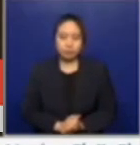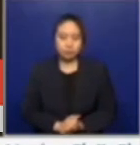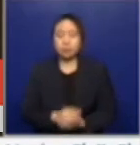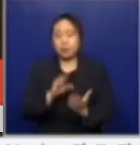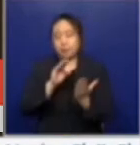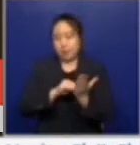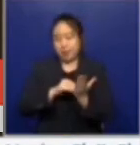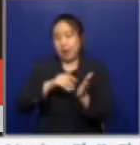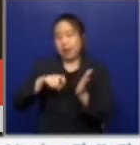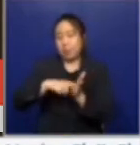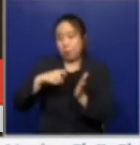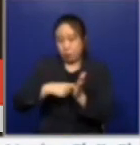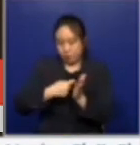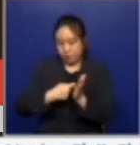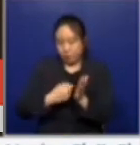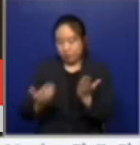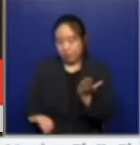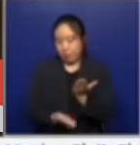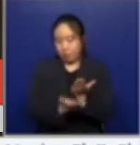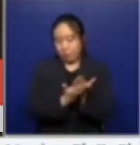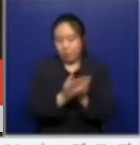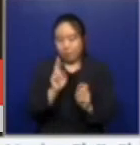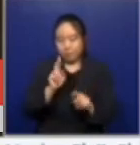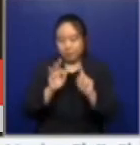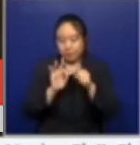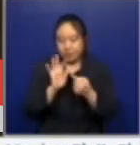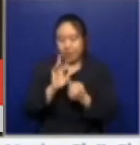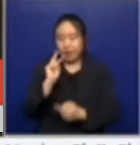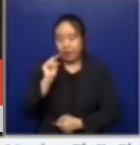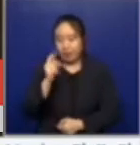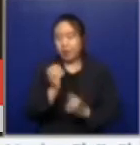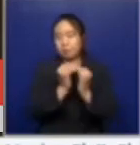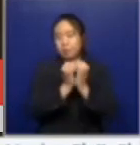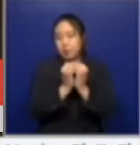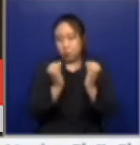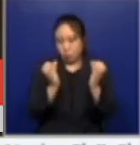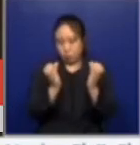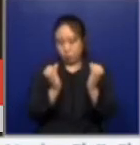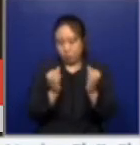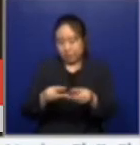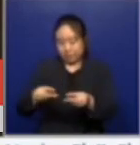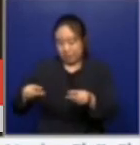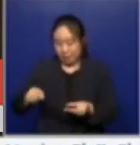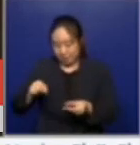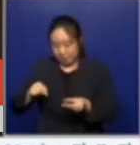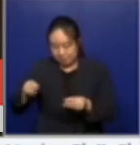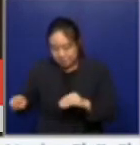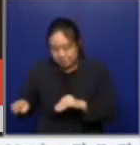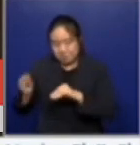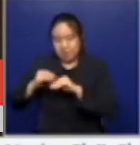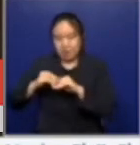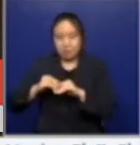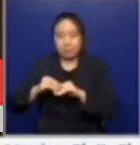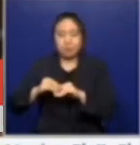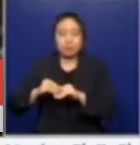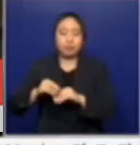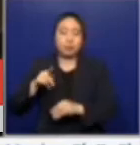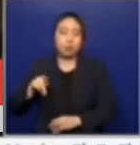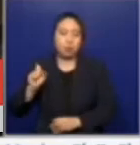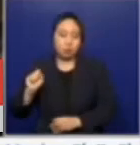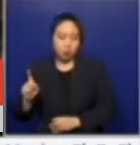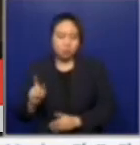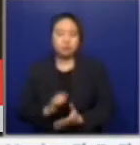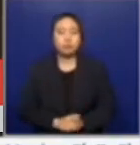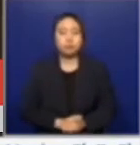เหตุผลประกอบร่างรัฐธรรมนูญแห่งราชอาณาจักรไทยฉบับเพิ่มเติมฉบับที่พุทธศักราชหลัก